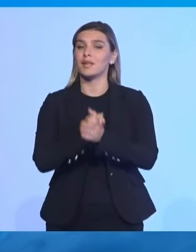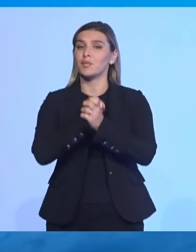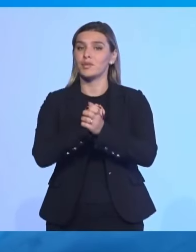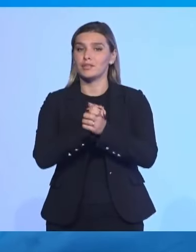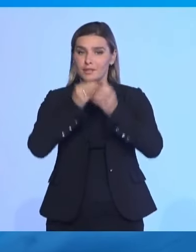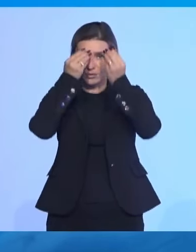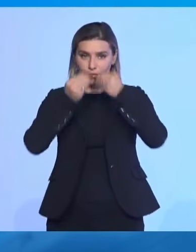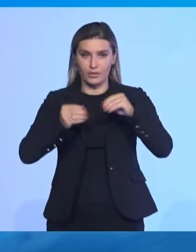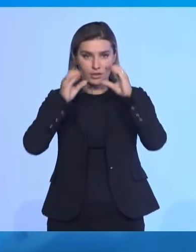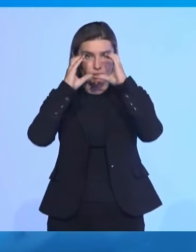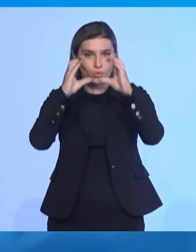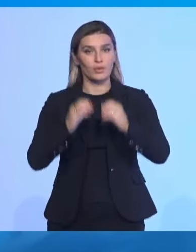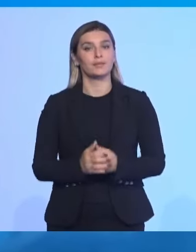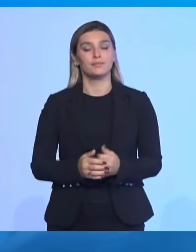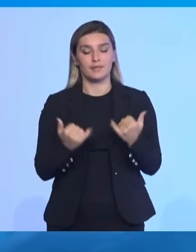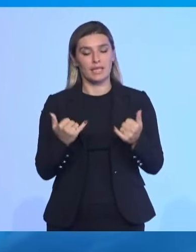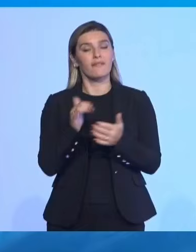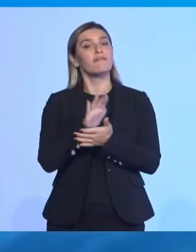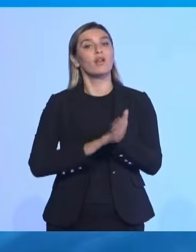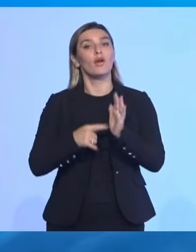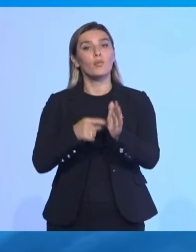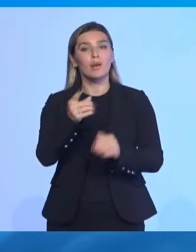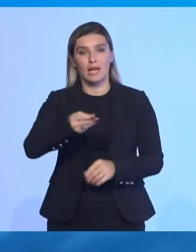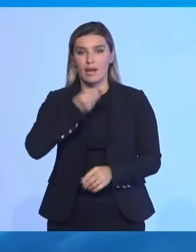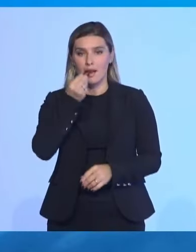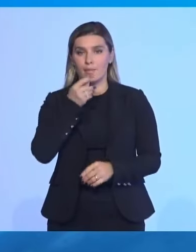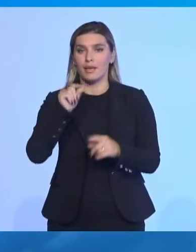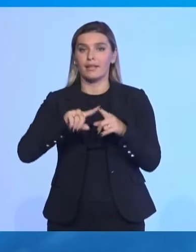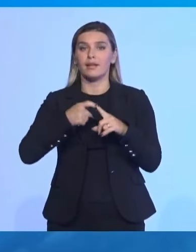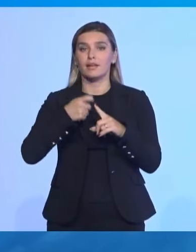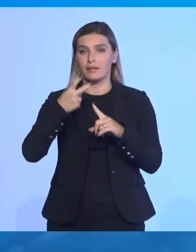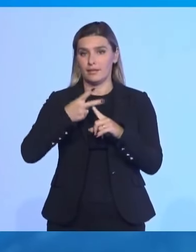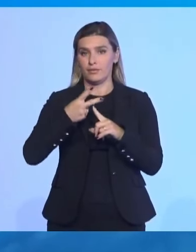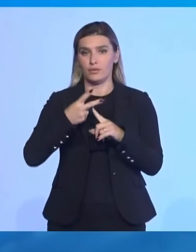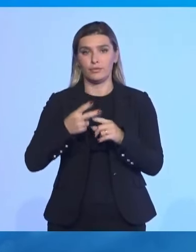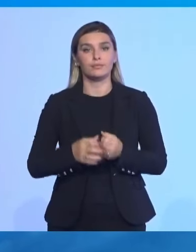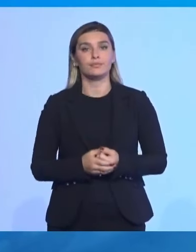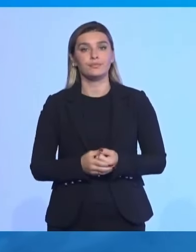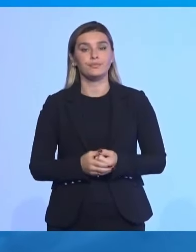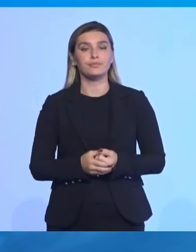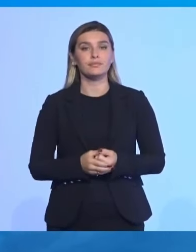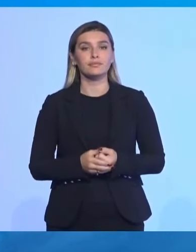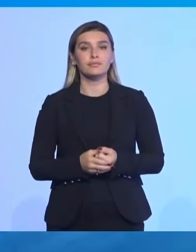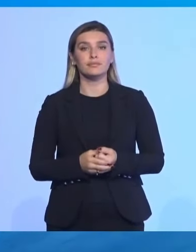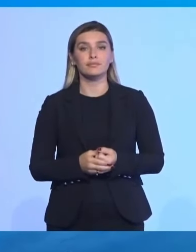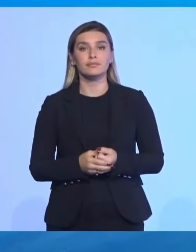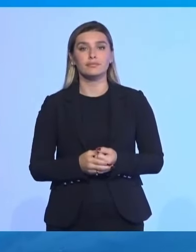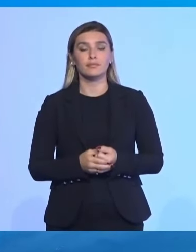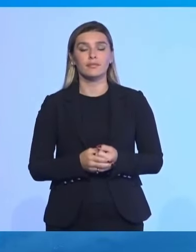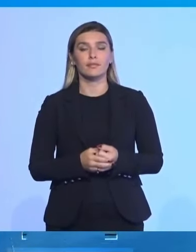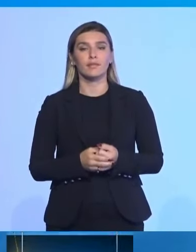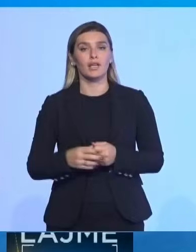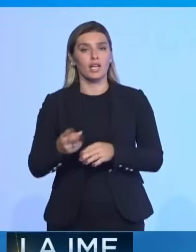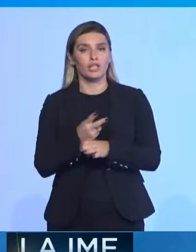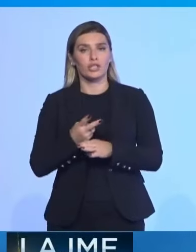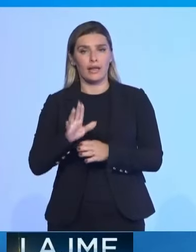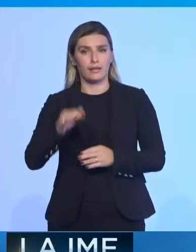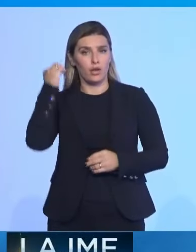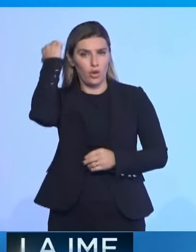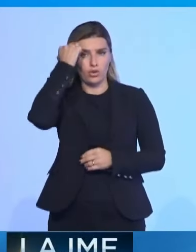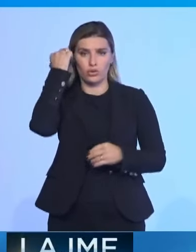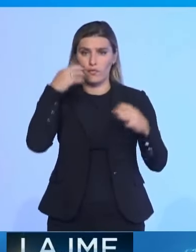Përshëndetje të ndëruar shikues, jeni me edicionin e lajmeve në Radio Televizionin e Kosovës. Republika e Kosovës